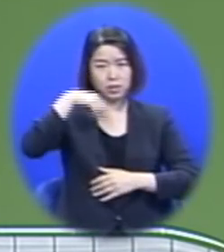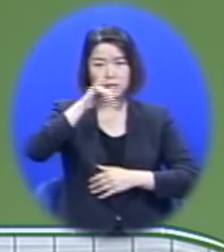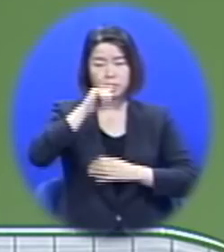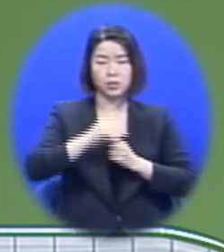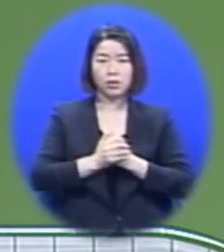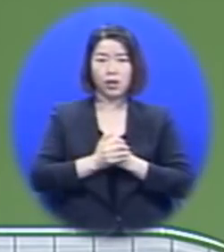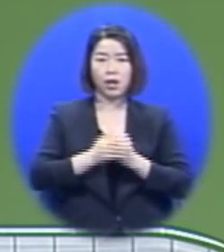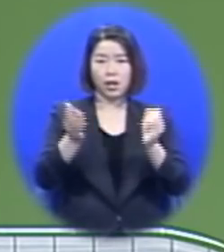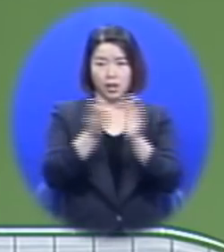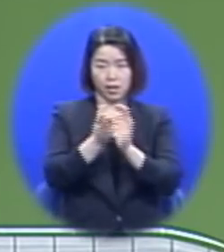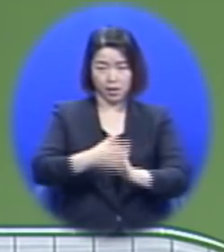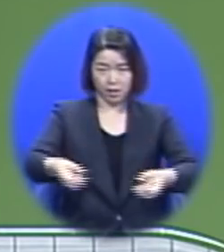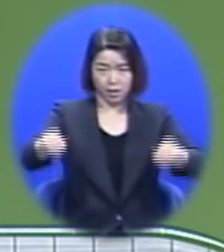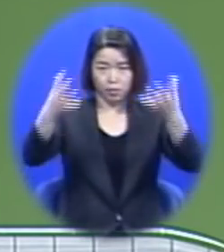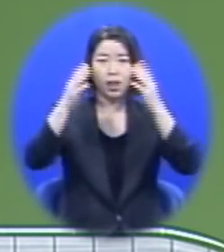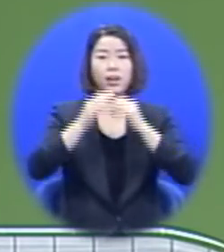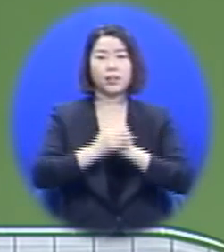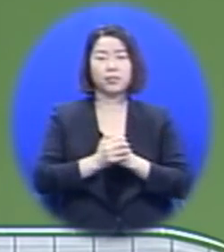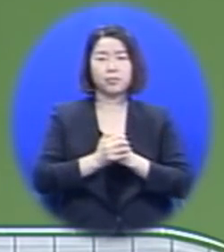할렐루야.